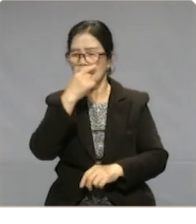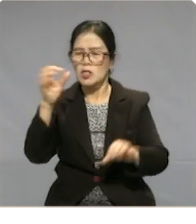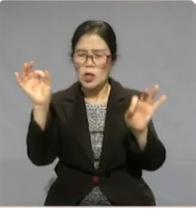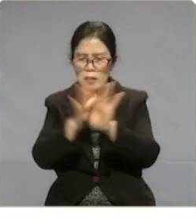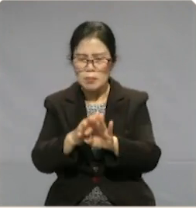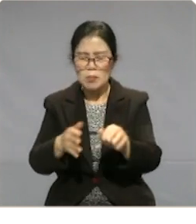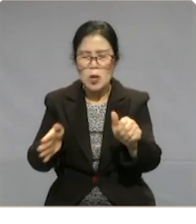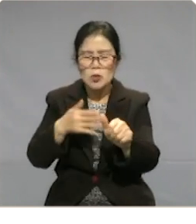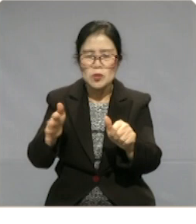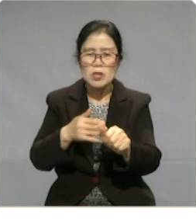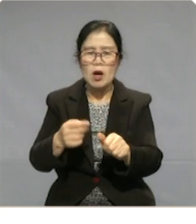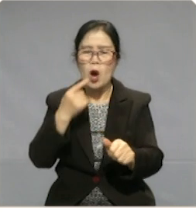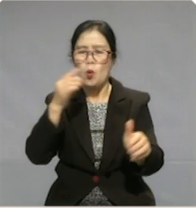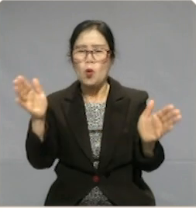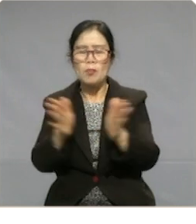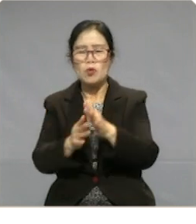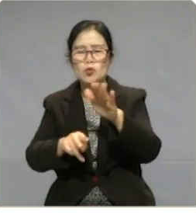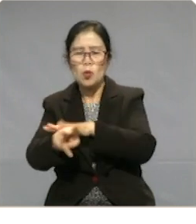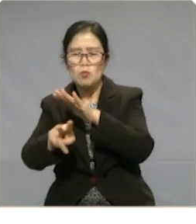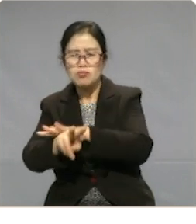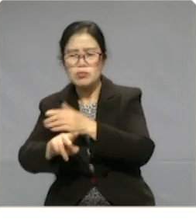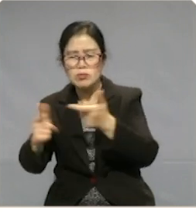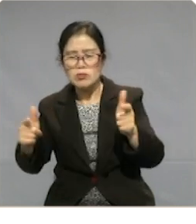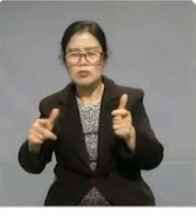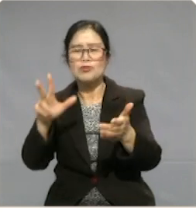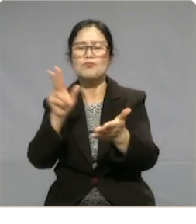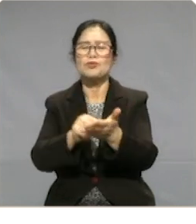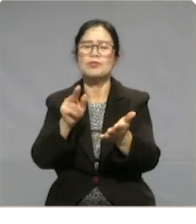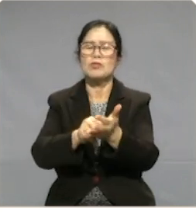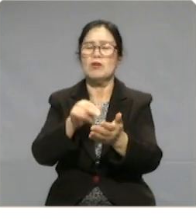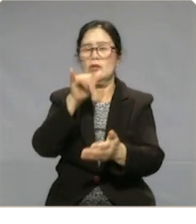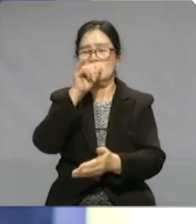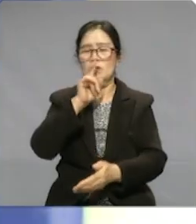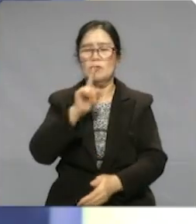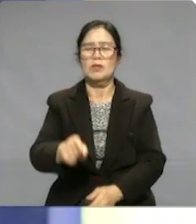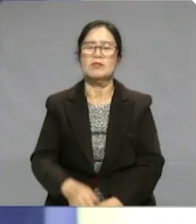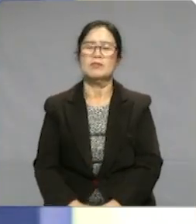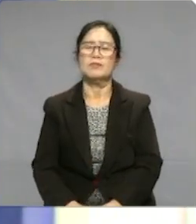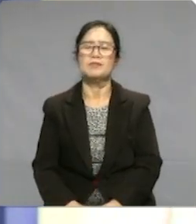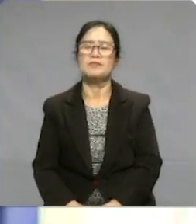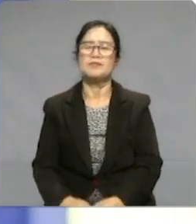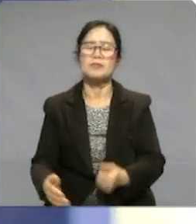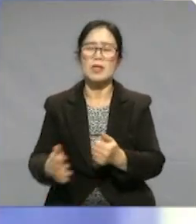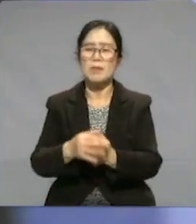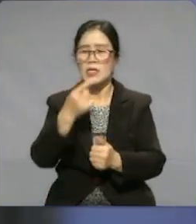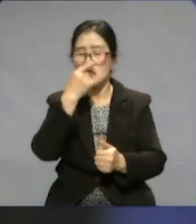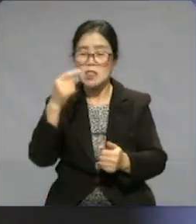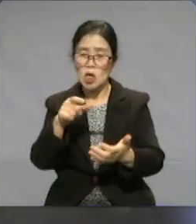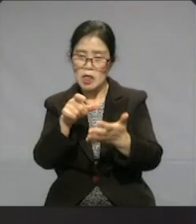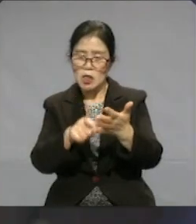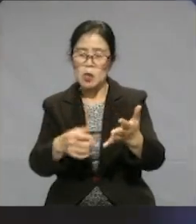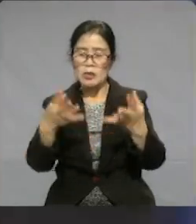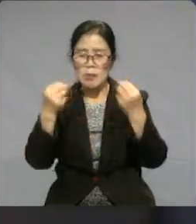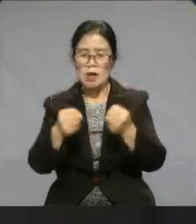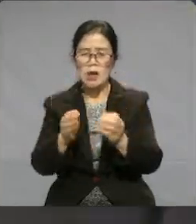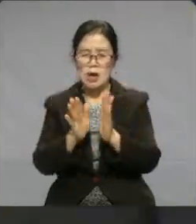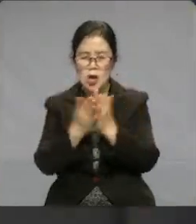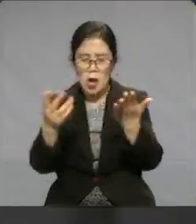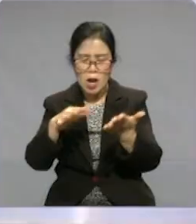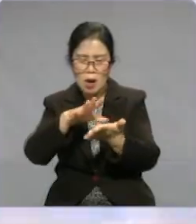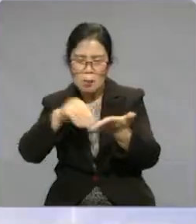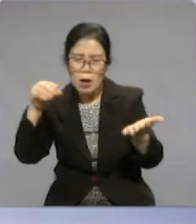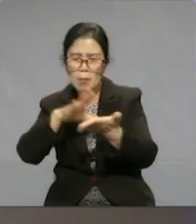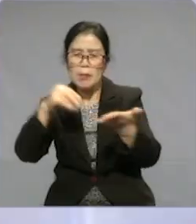도피 등 전체적으로 다툴 것이 많다고도 주장했습니다. 그러면서 증거 기록이 많아 열람 등사가